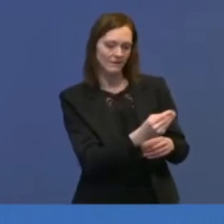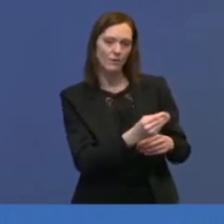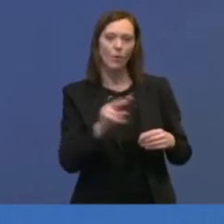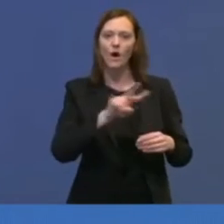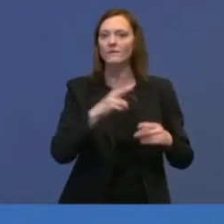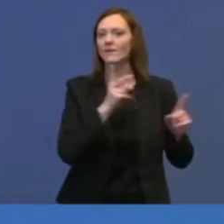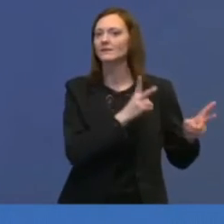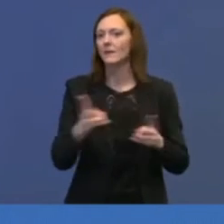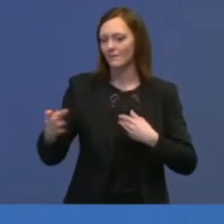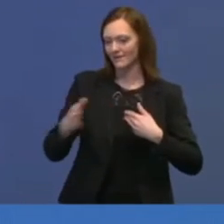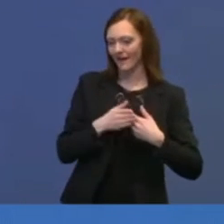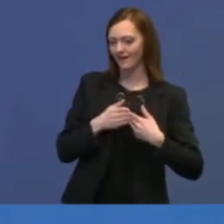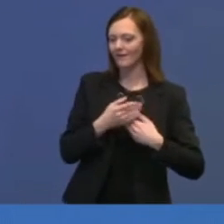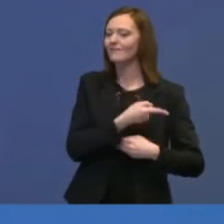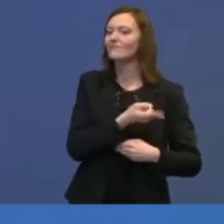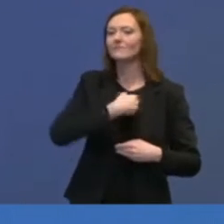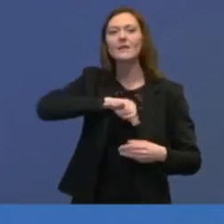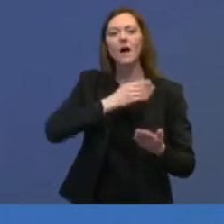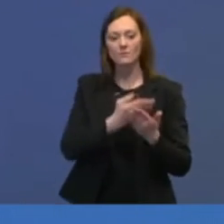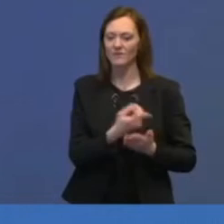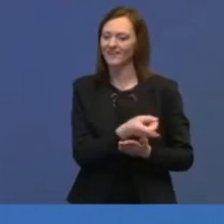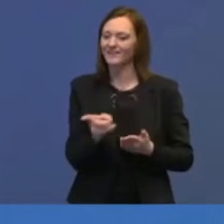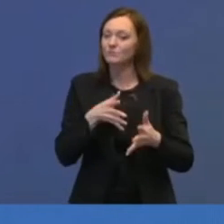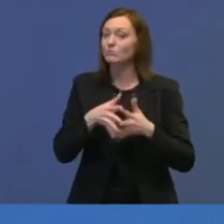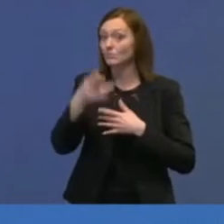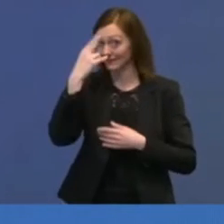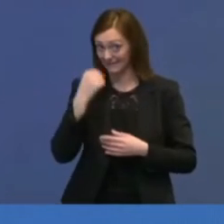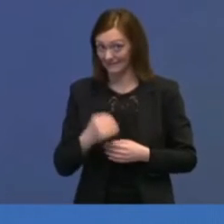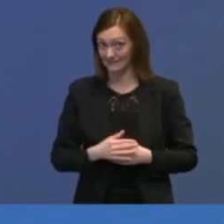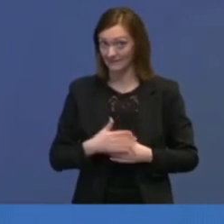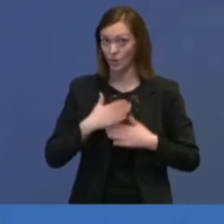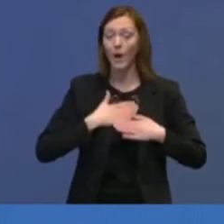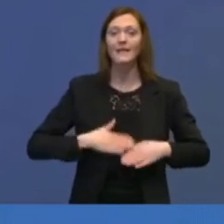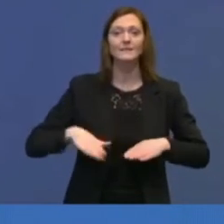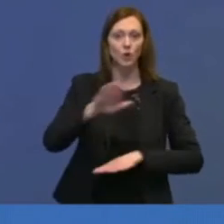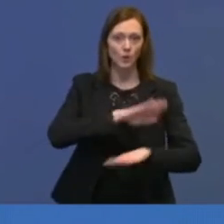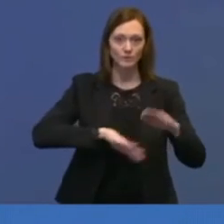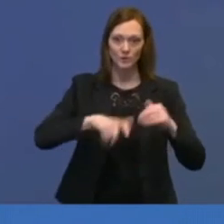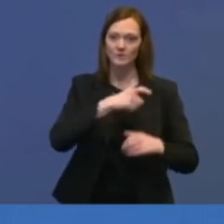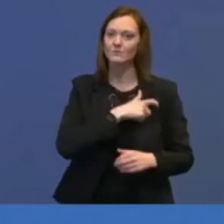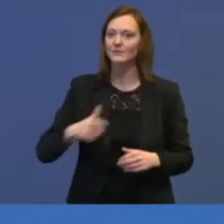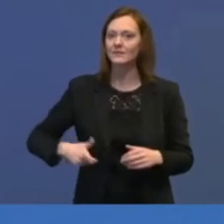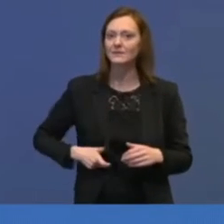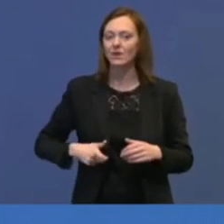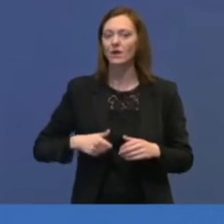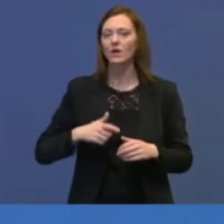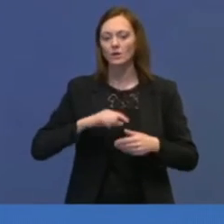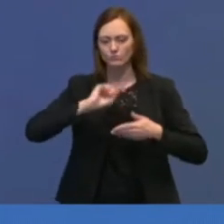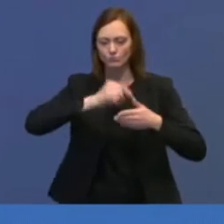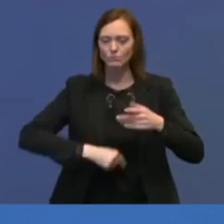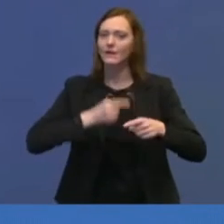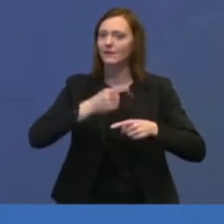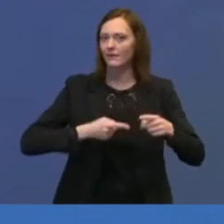lawula talina ya eeney ispaadan. Wa sirka qafimaad ki yadda riyalka aya faa faahin doonta talaabooyinka kaladduan.